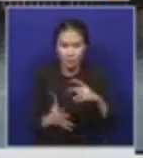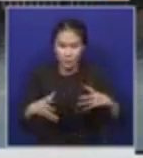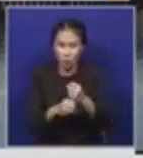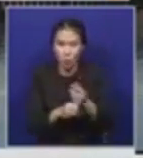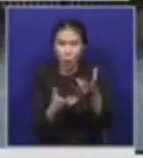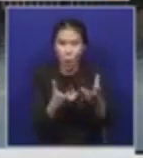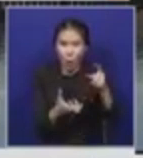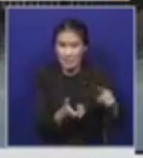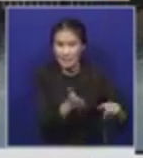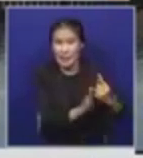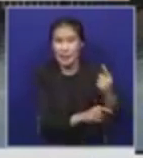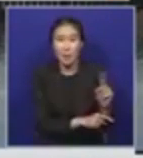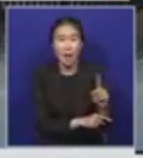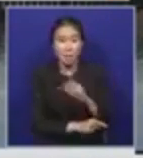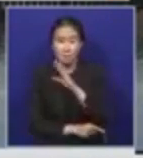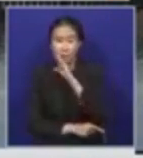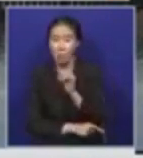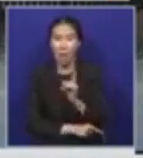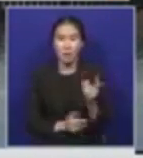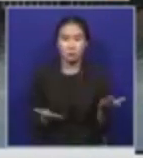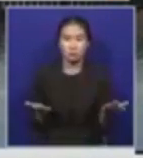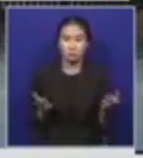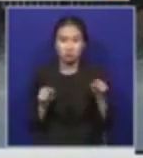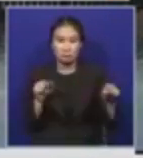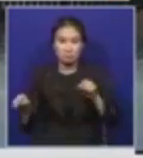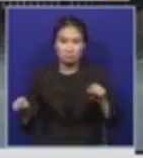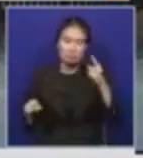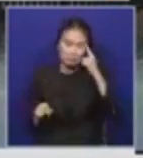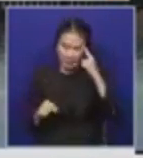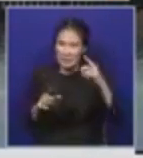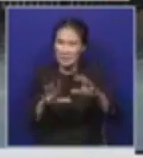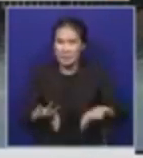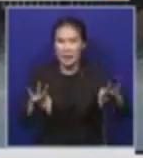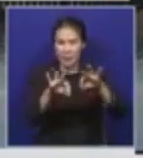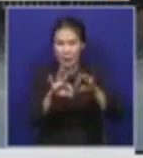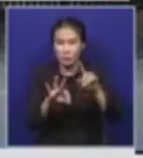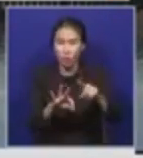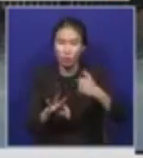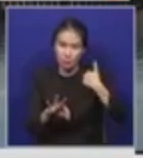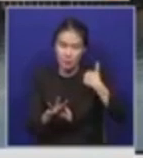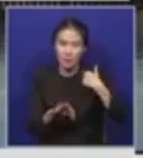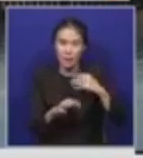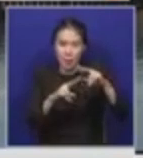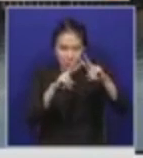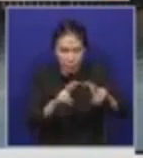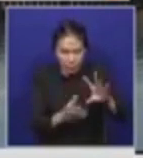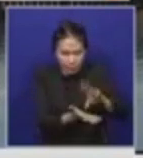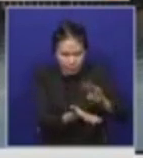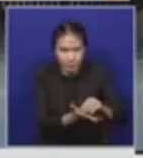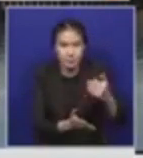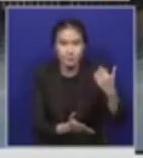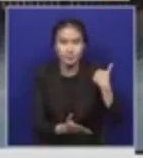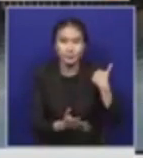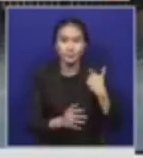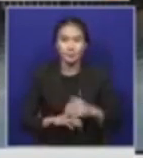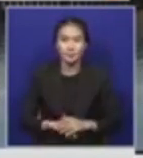ใครเป็นของปลอมกันแน่เพราะฉะนั้นผมคิดว่าสิ่งเหล่านี้มันมีความจำเป็นอย่างมากที่จะต้องศึกษารายละเอียดนะครับ